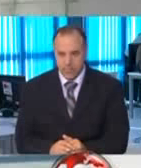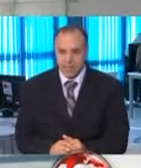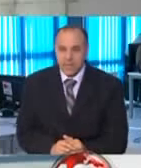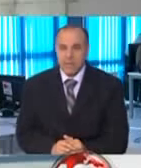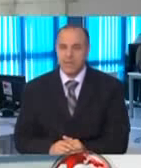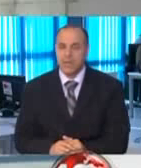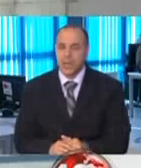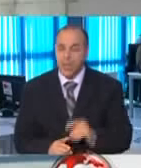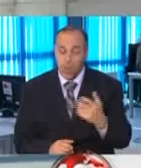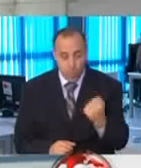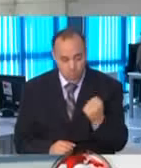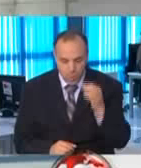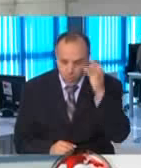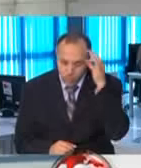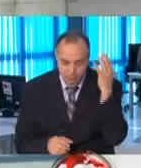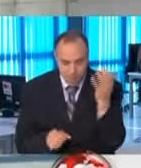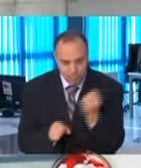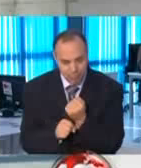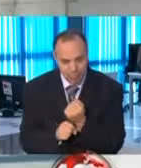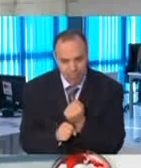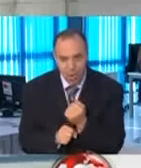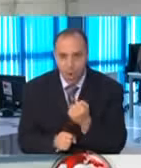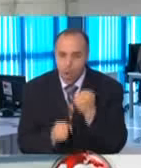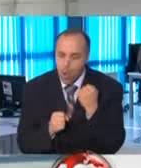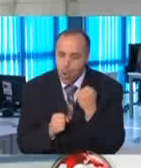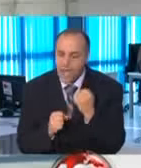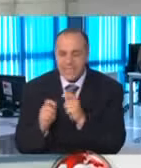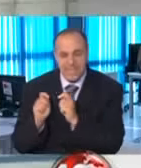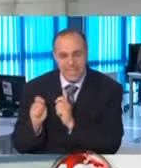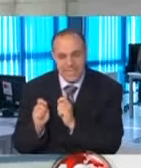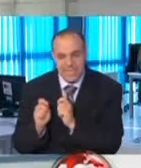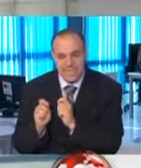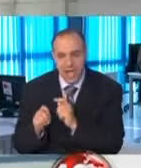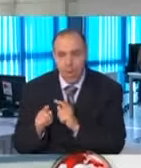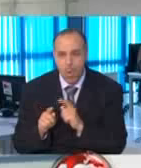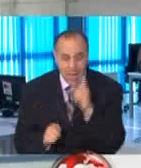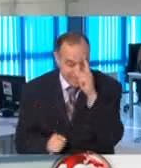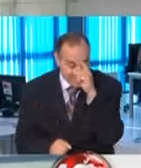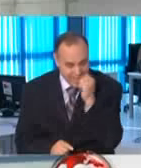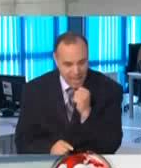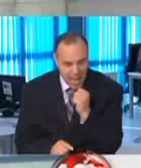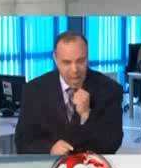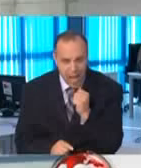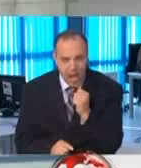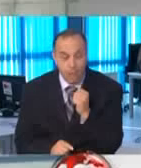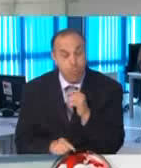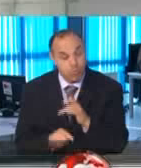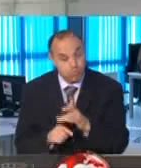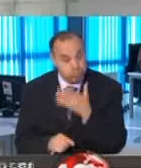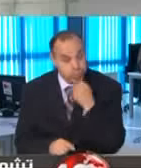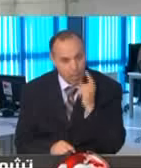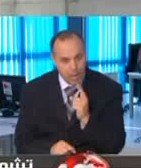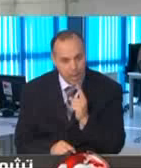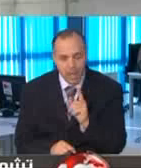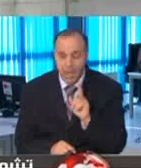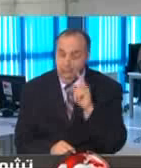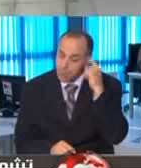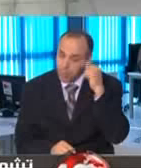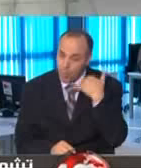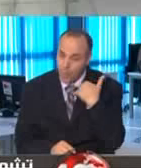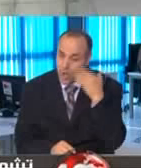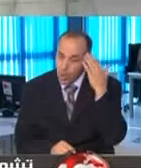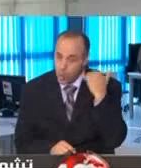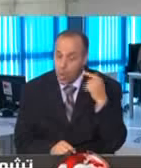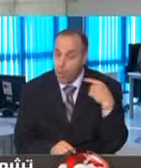إن قدرة التونسيين على تحقيق تناغم بين قوى سياسية مختلفة في مرحلة شديدة الصعوبة هو أمر مثير للإعجاب، وأعتقد أن على